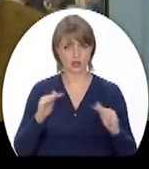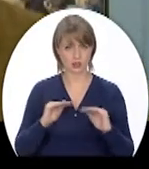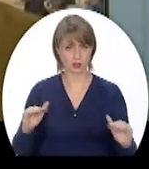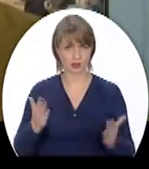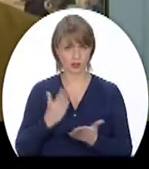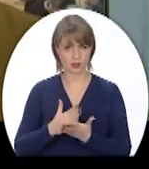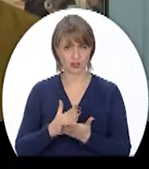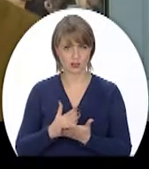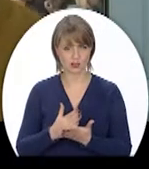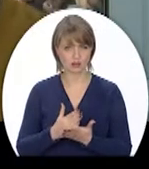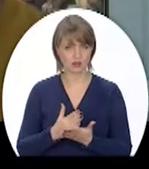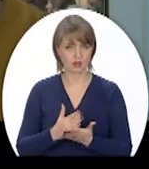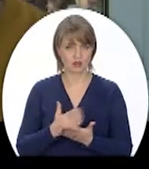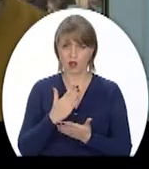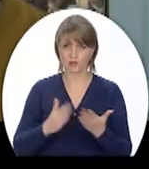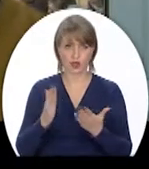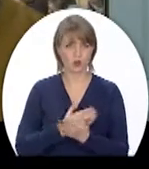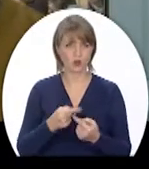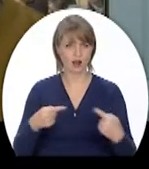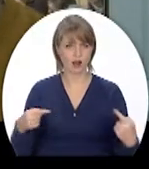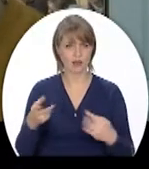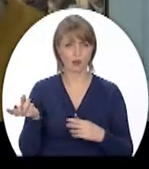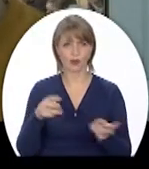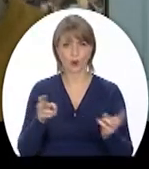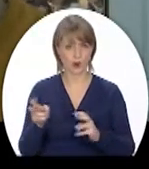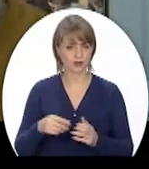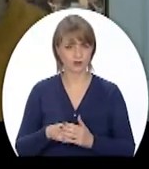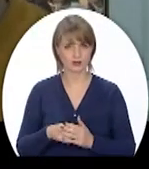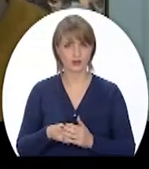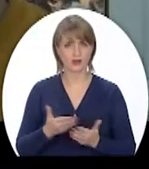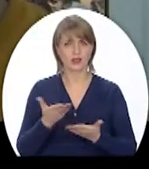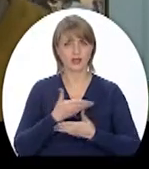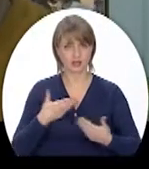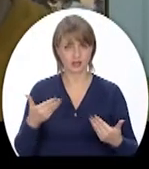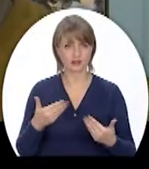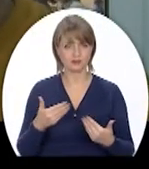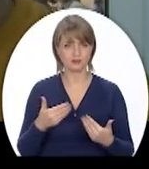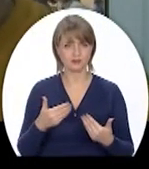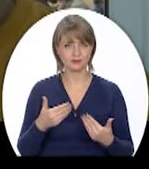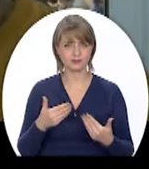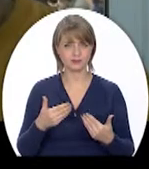нас разные ребятишки, абсолютно разные приходят. И мы